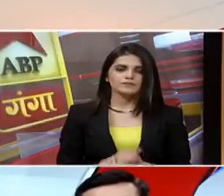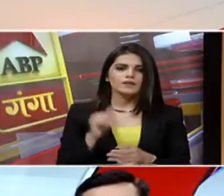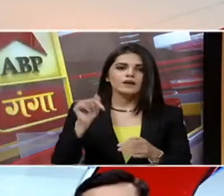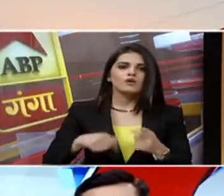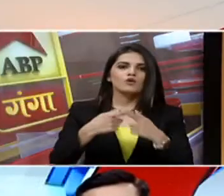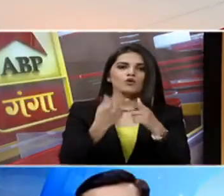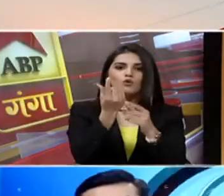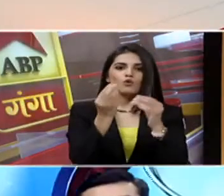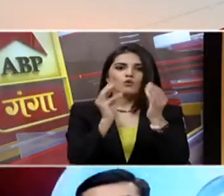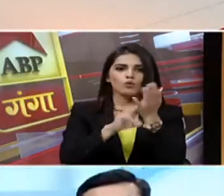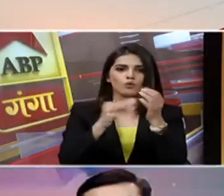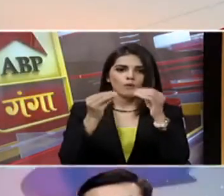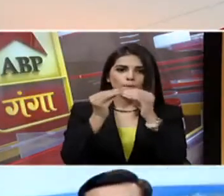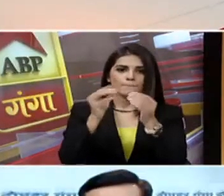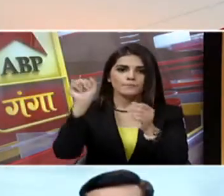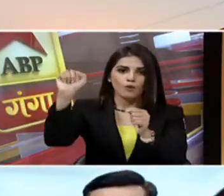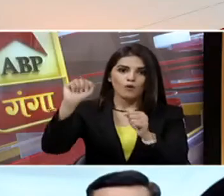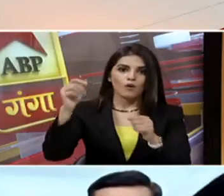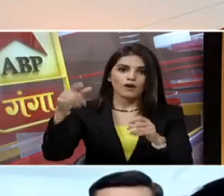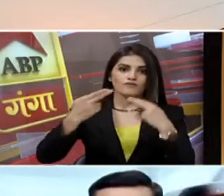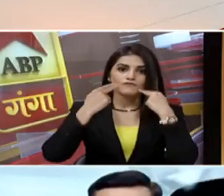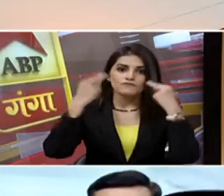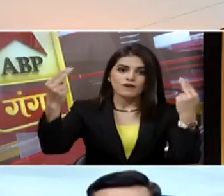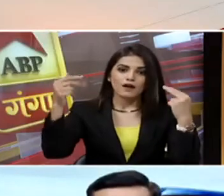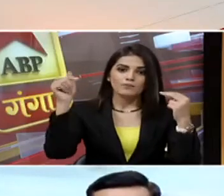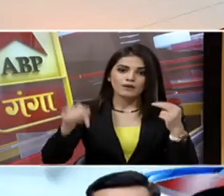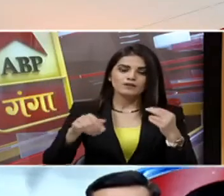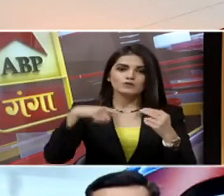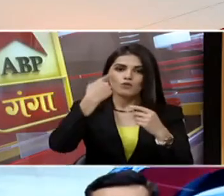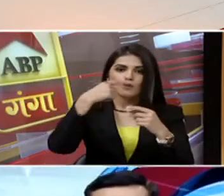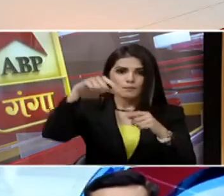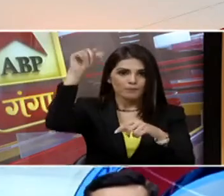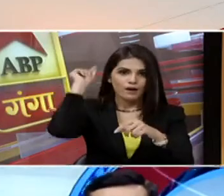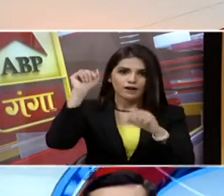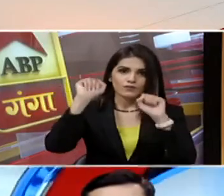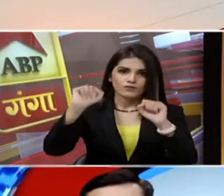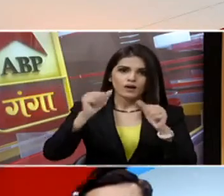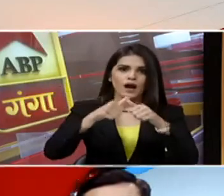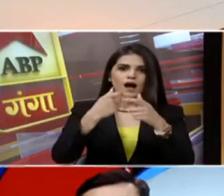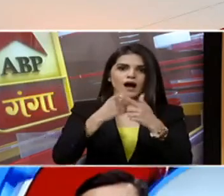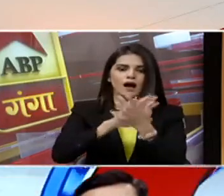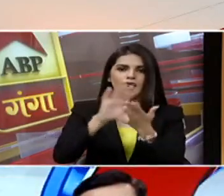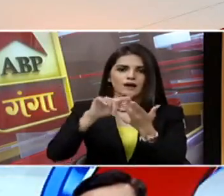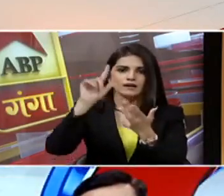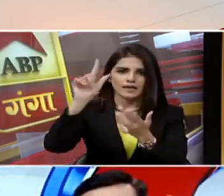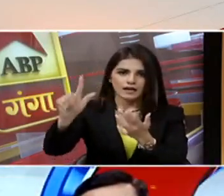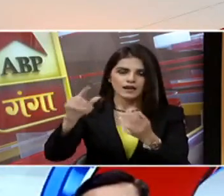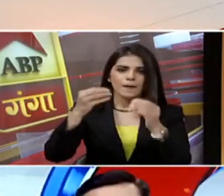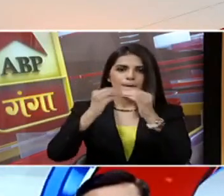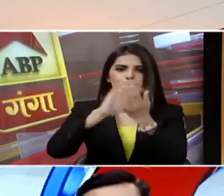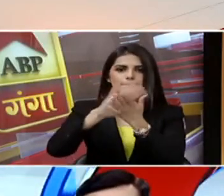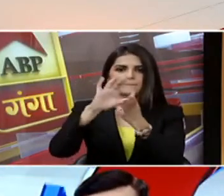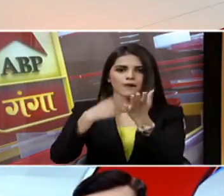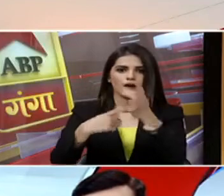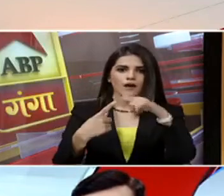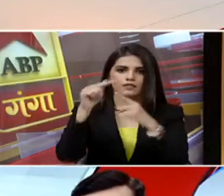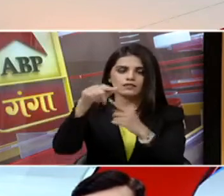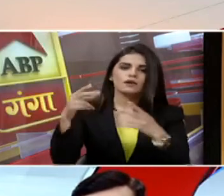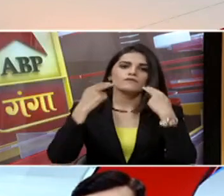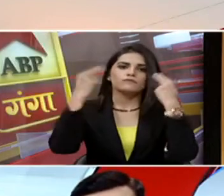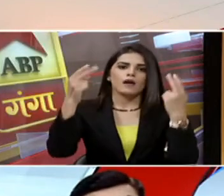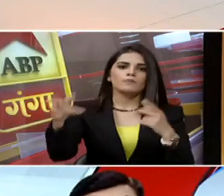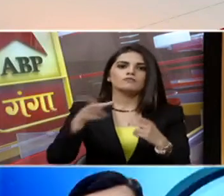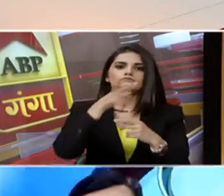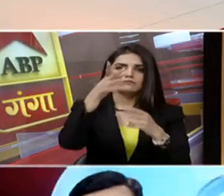कि कुंभ को लेकर साधु संतों की सबसे बड़ी संस्था अखिल भारतीय अखाड़ा परिषद ने बड़ा ऐलान